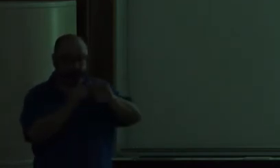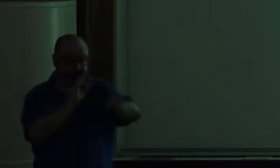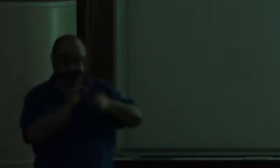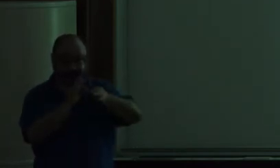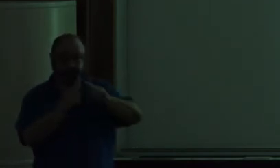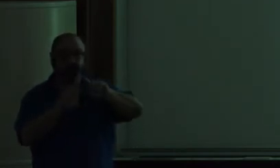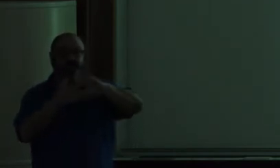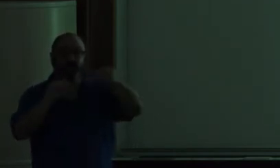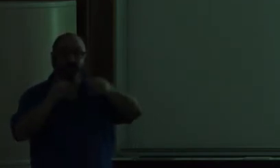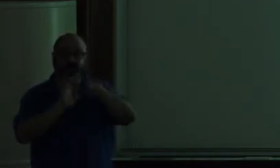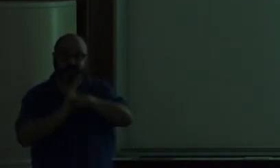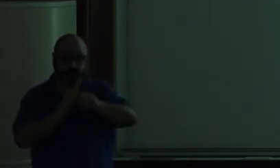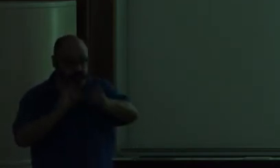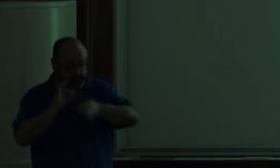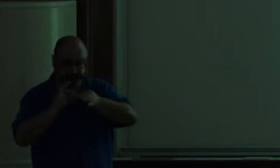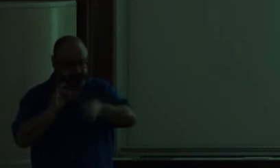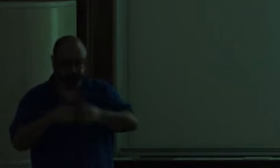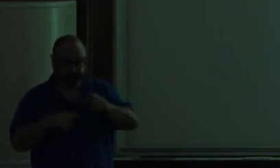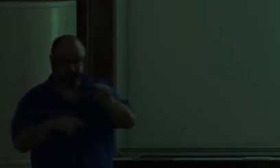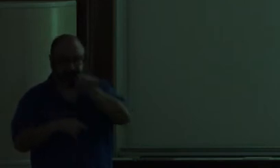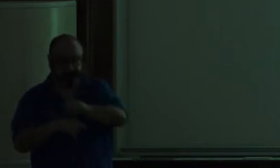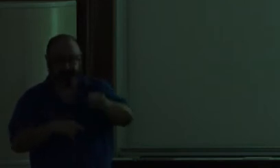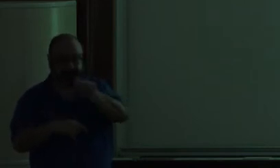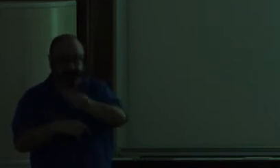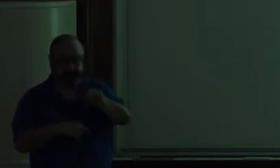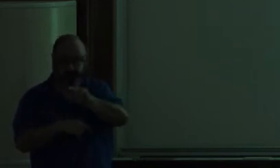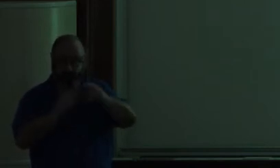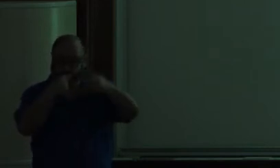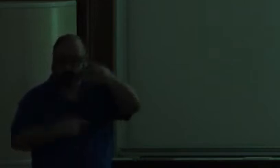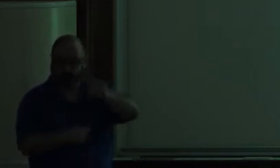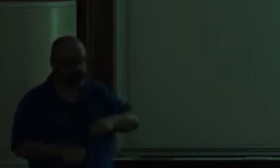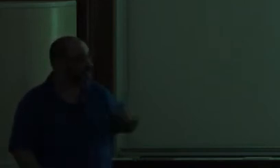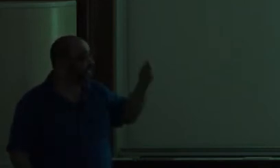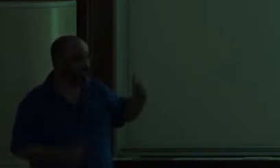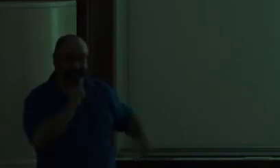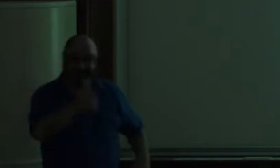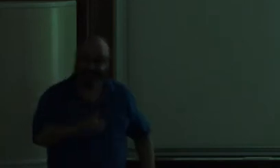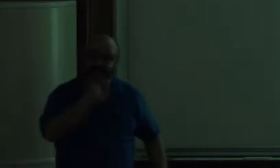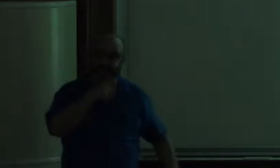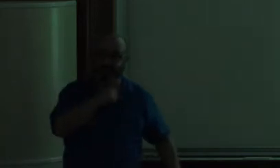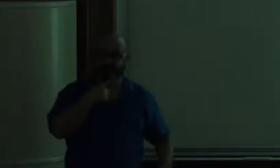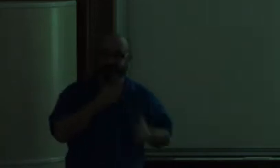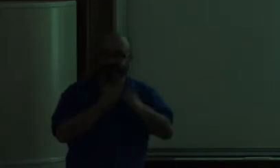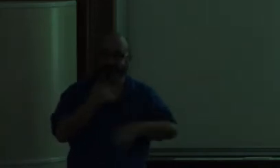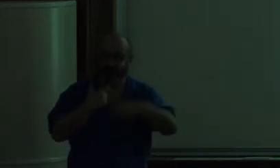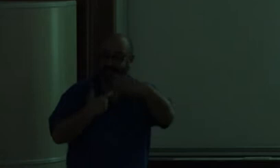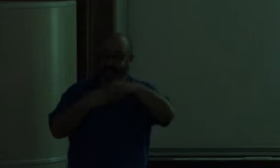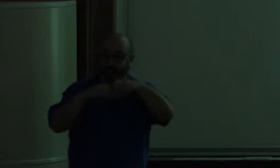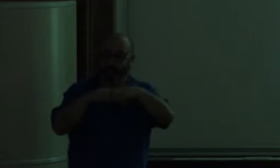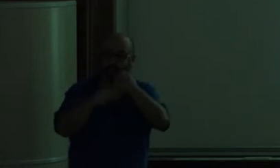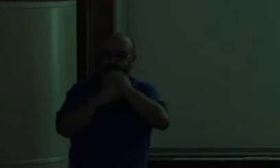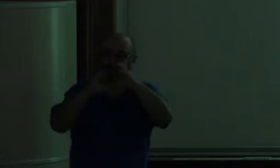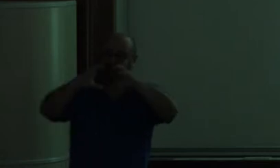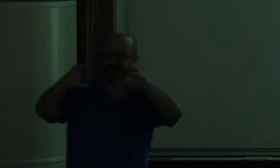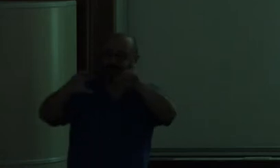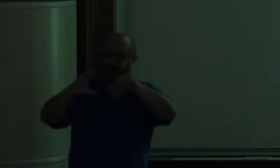et continuer, un élément de cette structure et continuer, un élément de cette structure et continuer. Et ça, ça a l'air de rien. Mais ça veut dire que les quatre structures de données qui sont